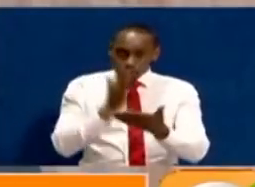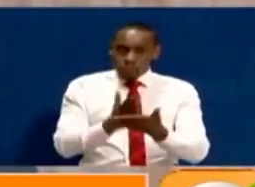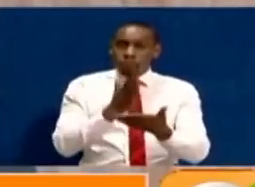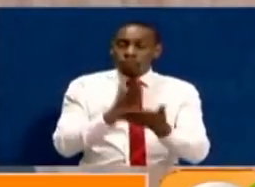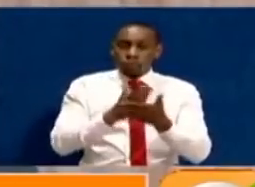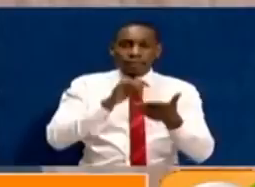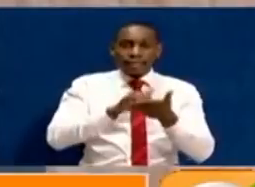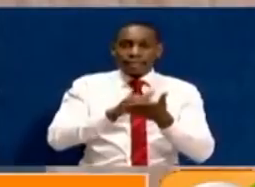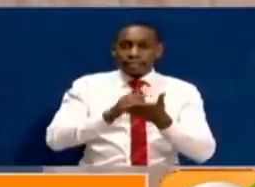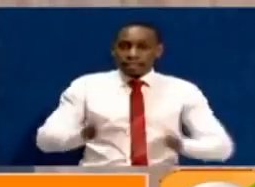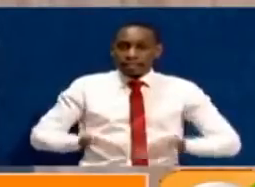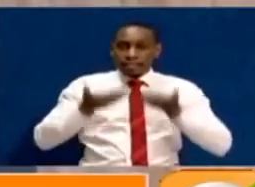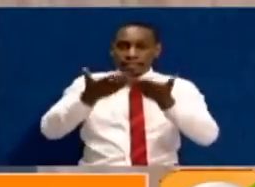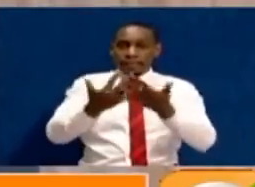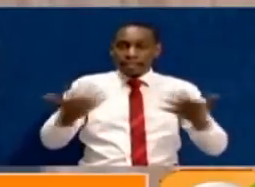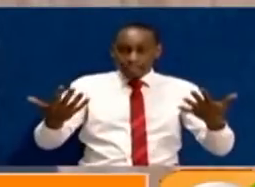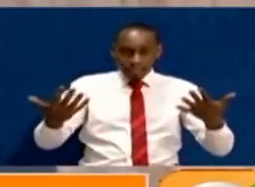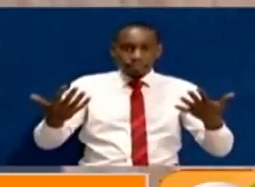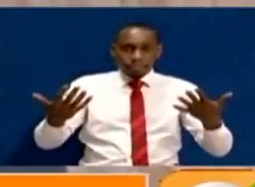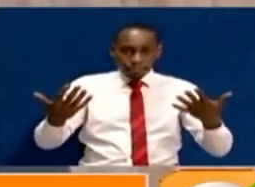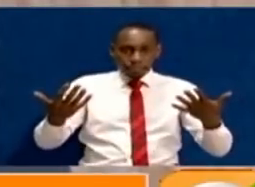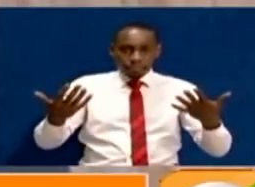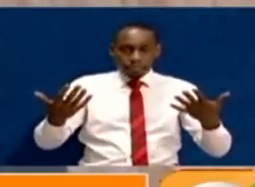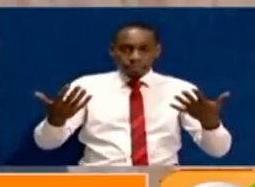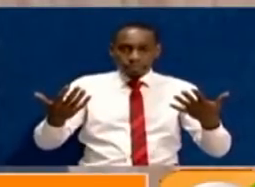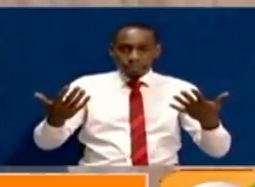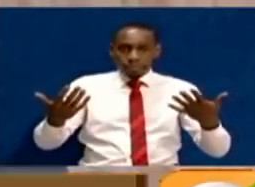tutahakikisha ya kwamba mmepatiwa vifaa